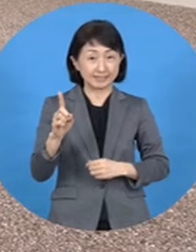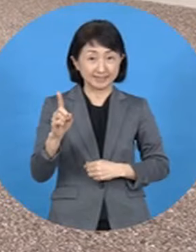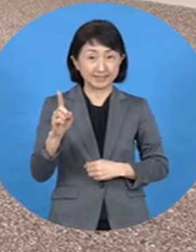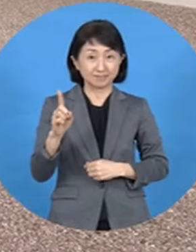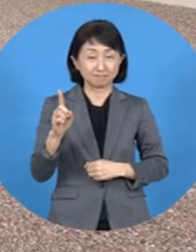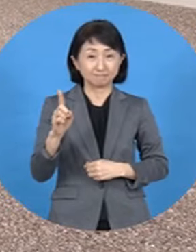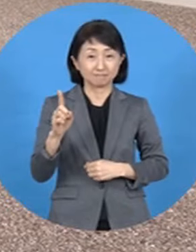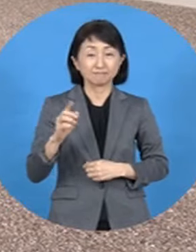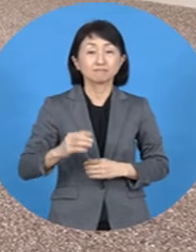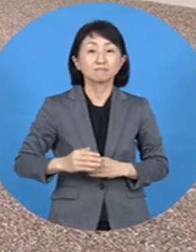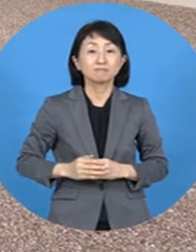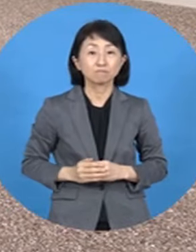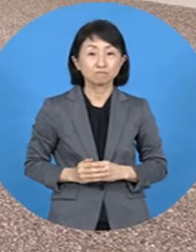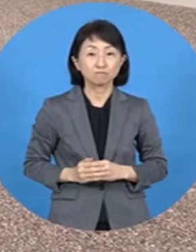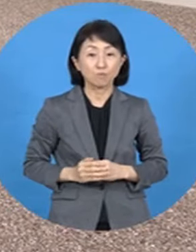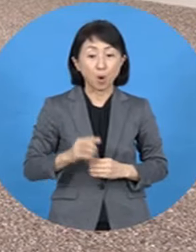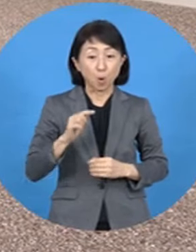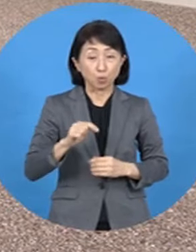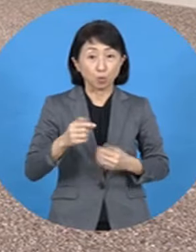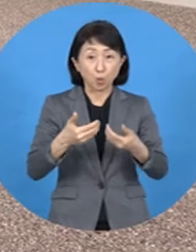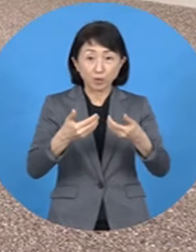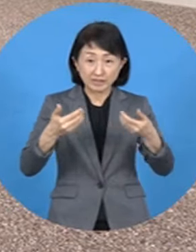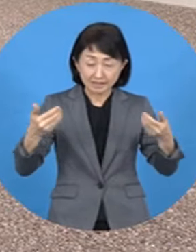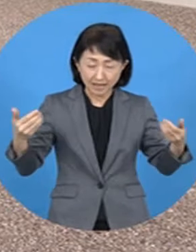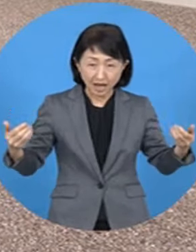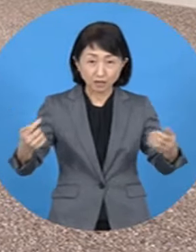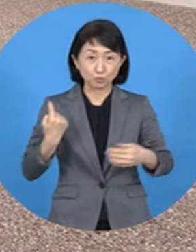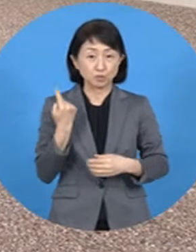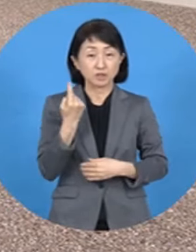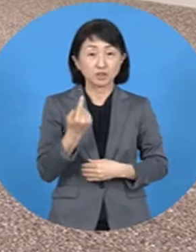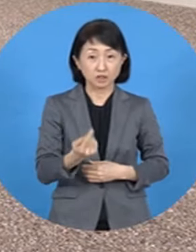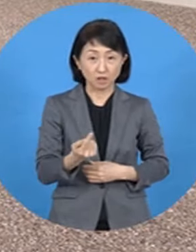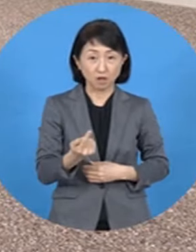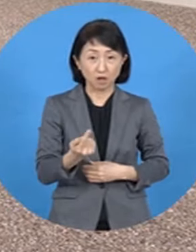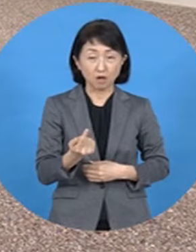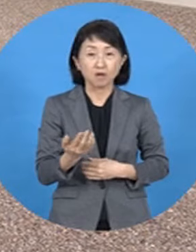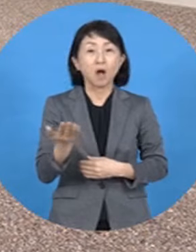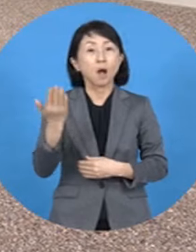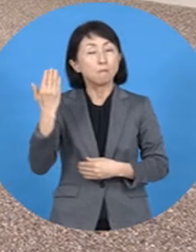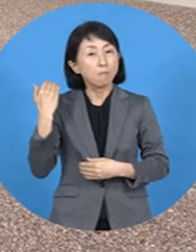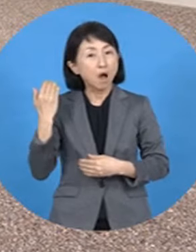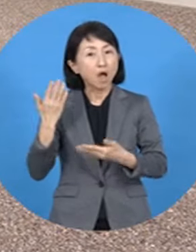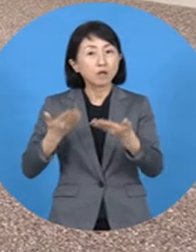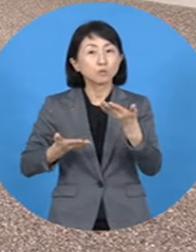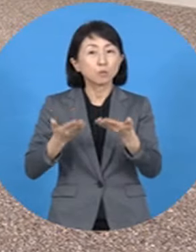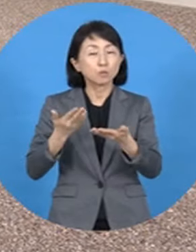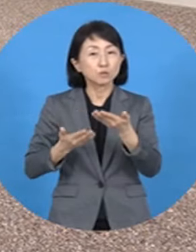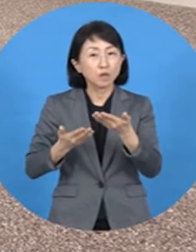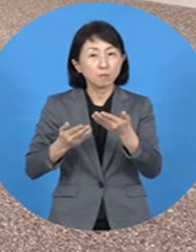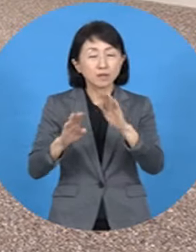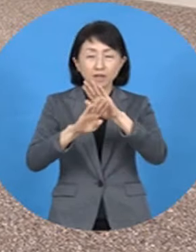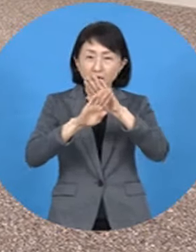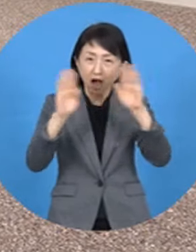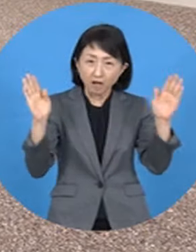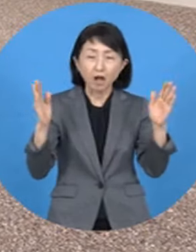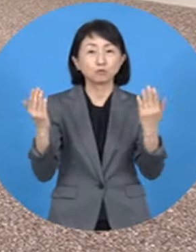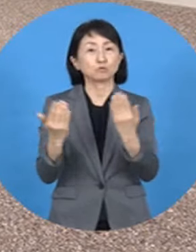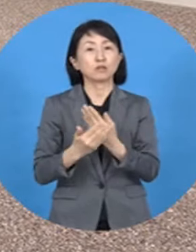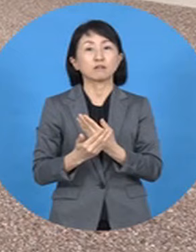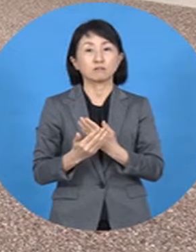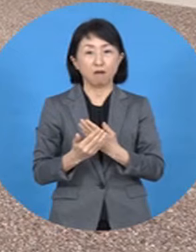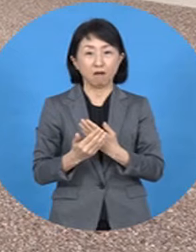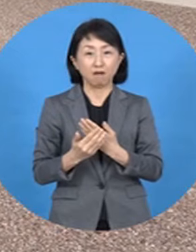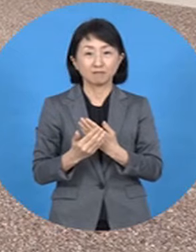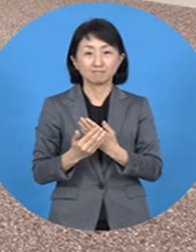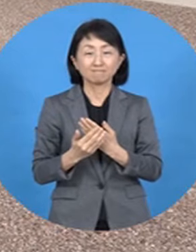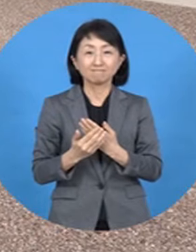赤塚植物園、久々に来たんですけども、はい、ここも入ってくるとすごくこう明るくなったなっていう